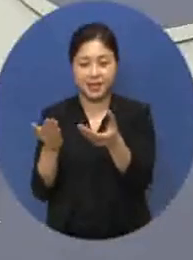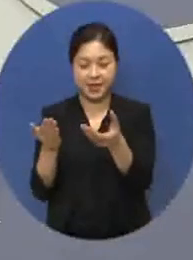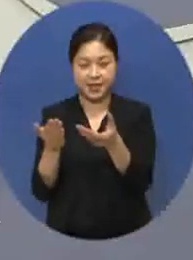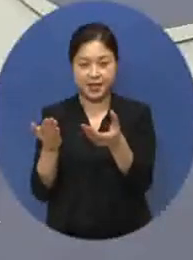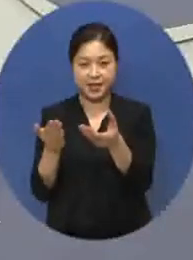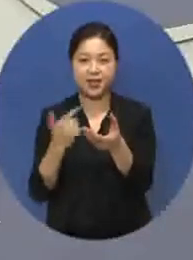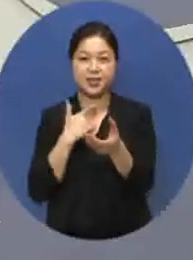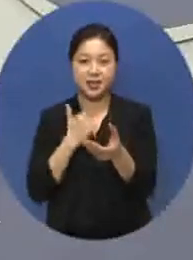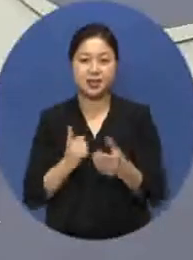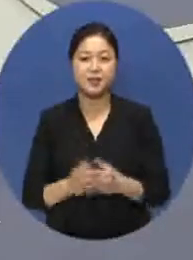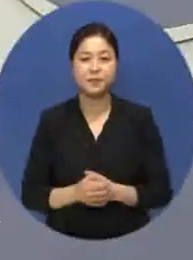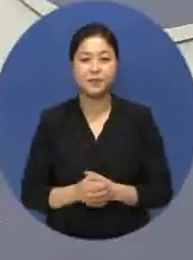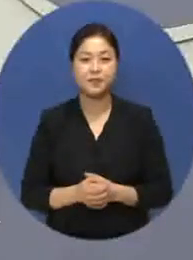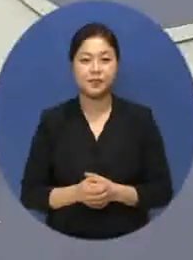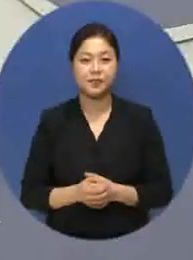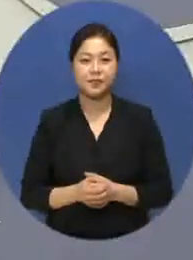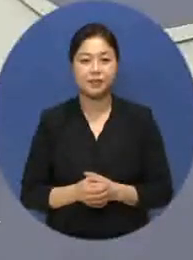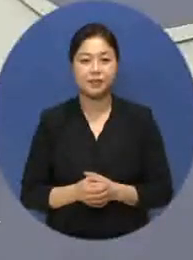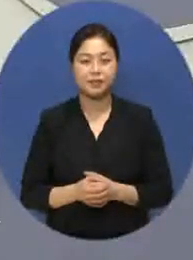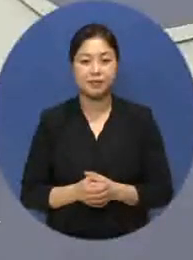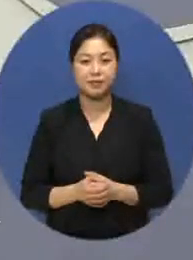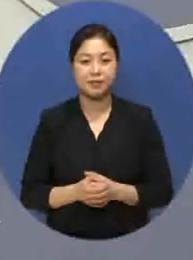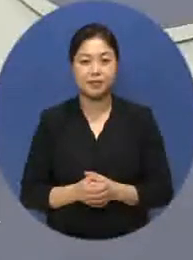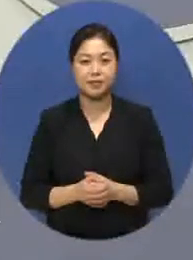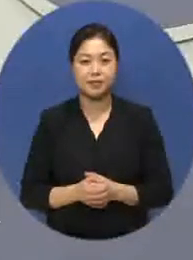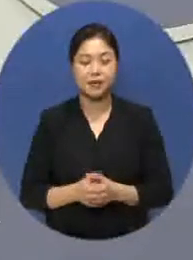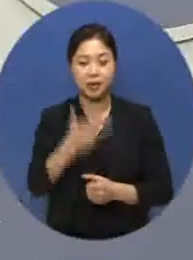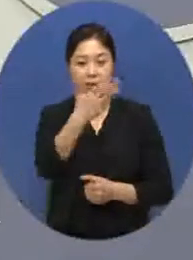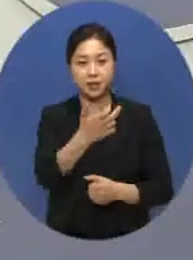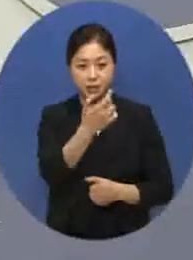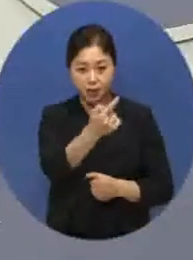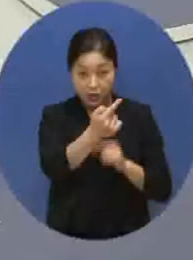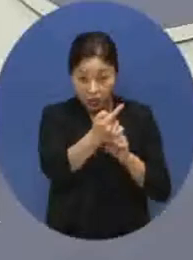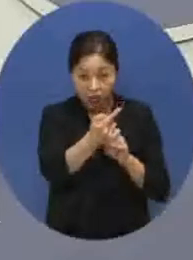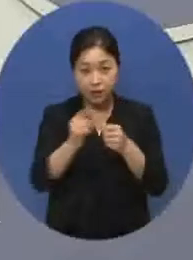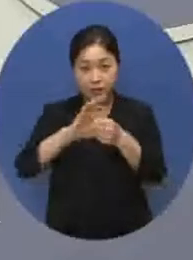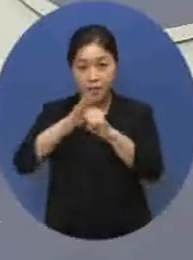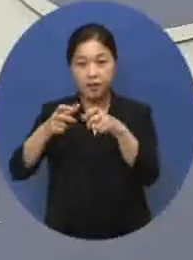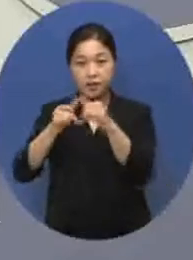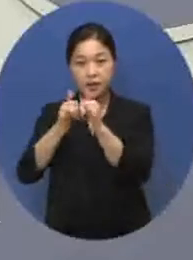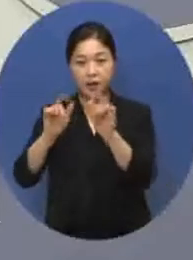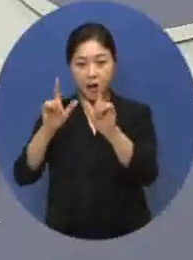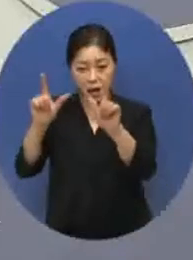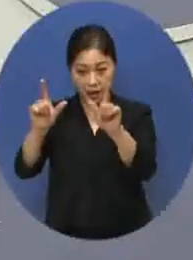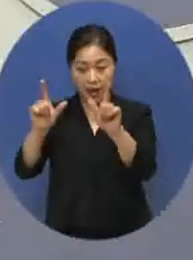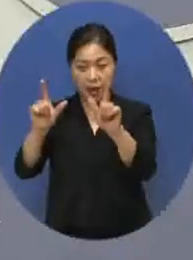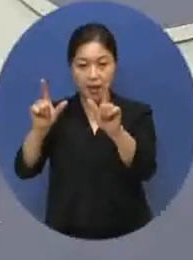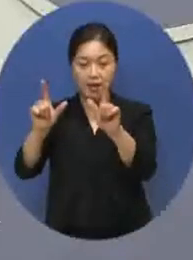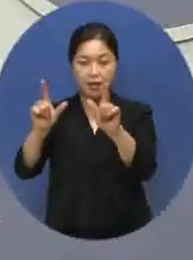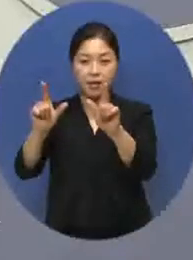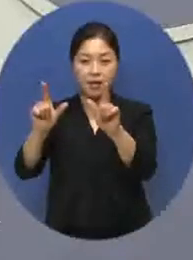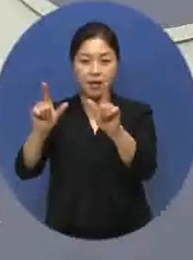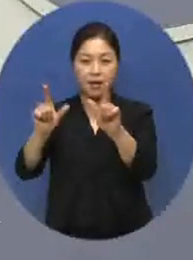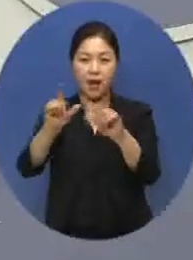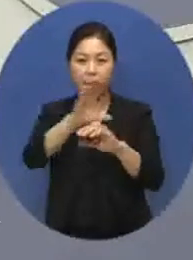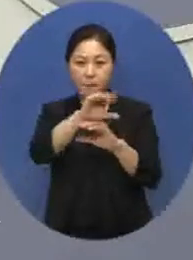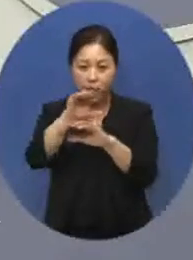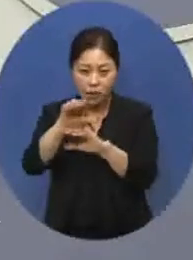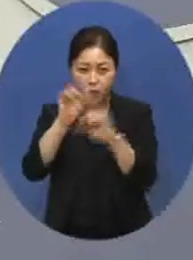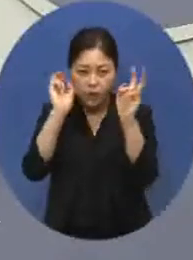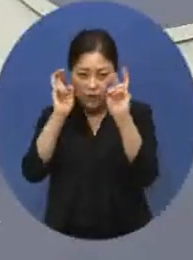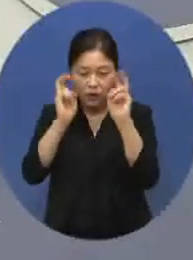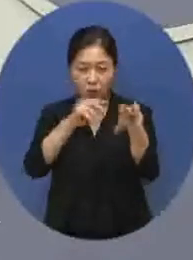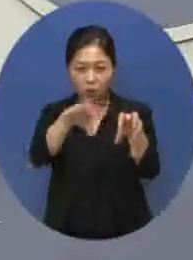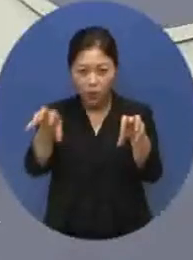있었어요. 그러다 보니까 이제 81년 세계 장애인회에 이제 여러 방송에서 장애인 관련